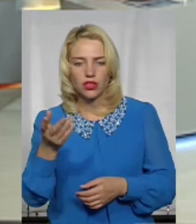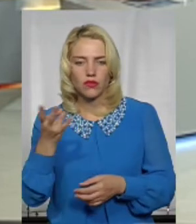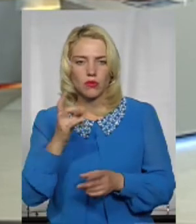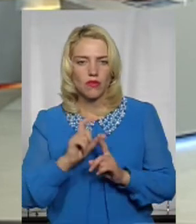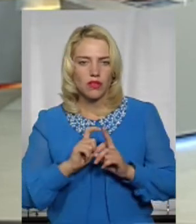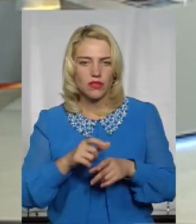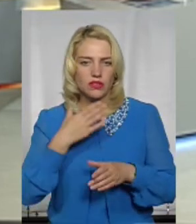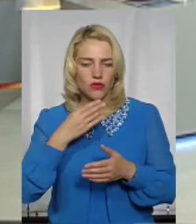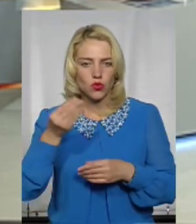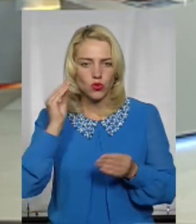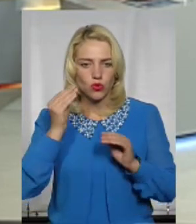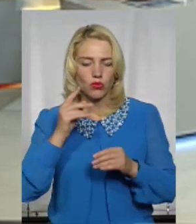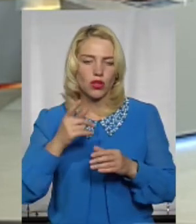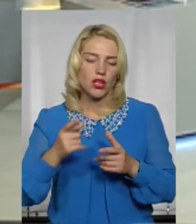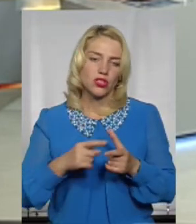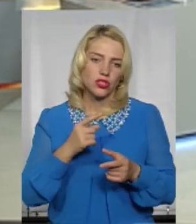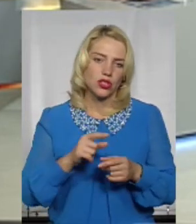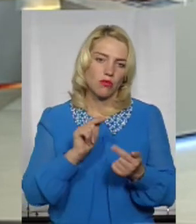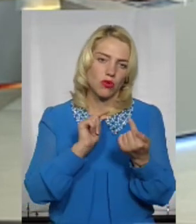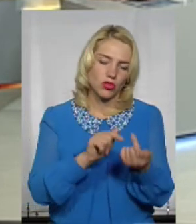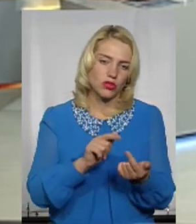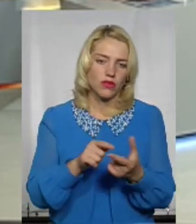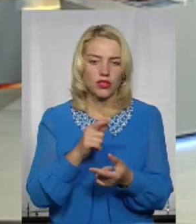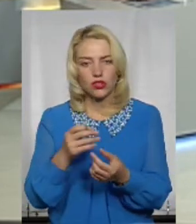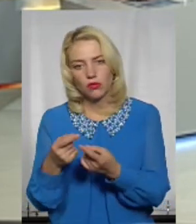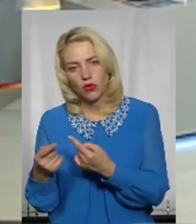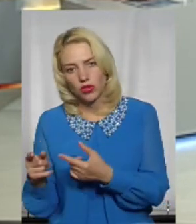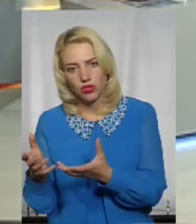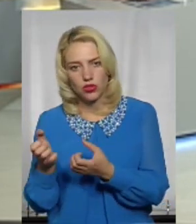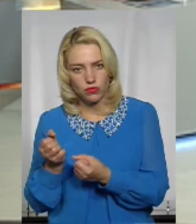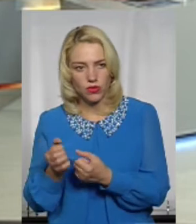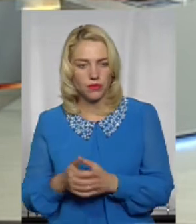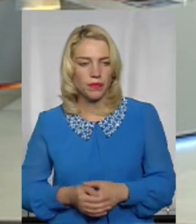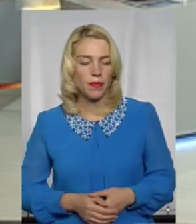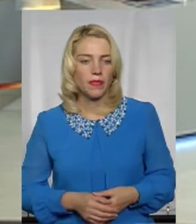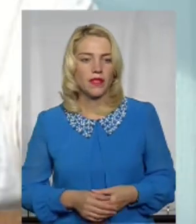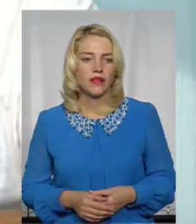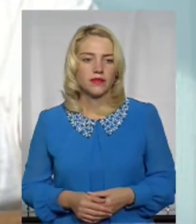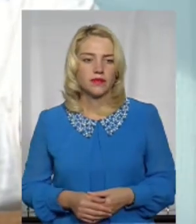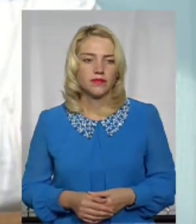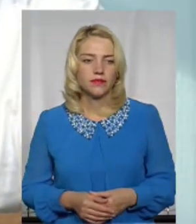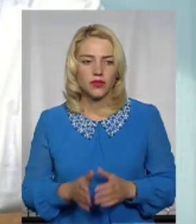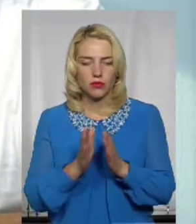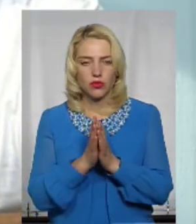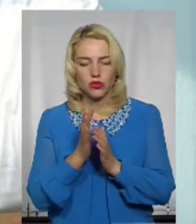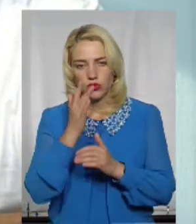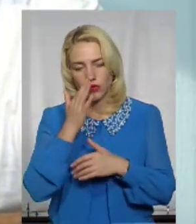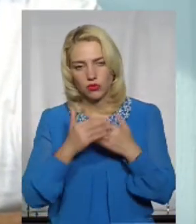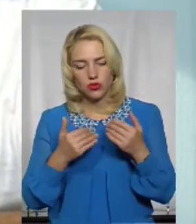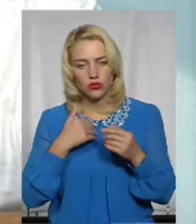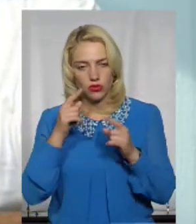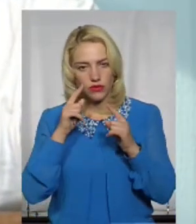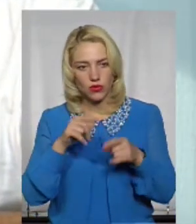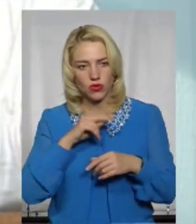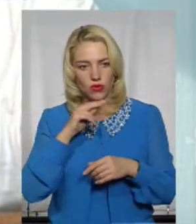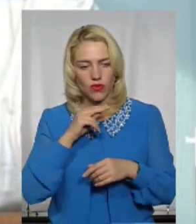думку, врешті-решт запротестувати чи по-іншому якось. Дякую. Я прошу вибачення, я хочу звернути увагу,